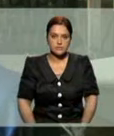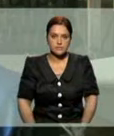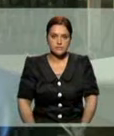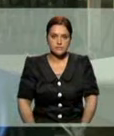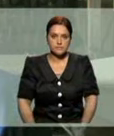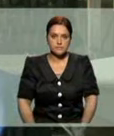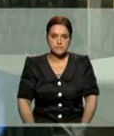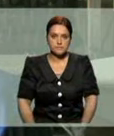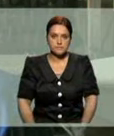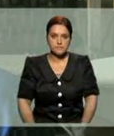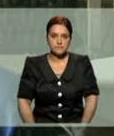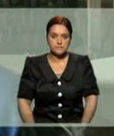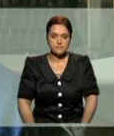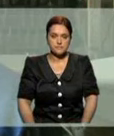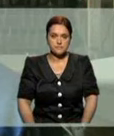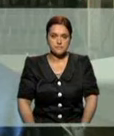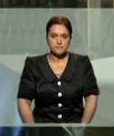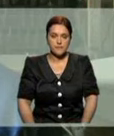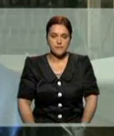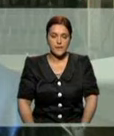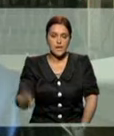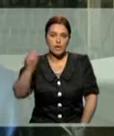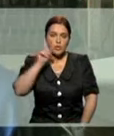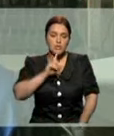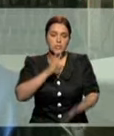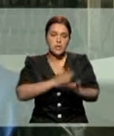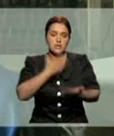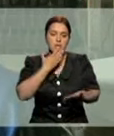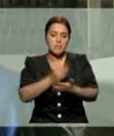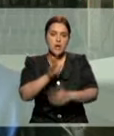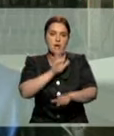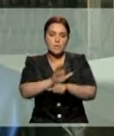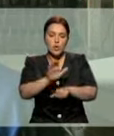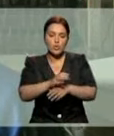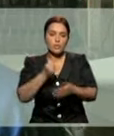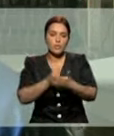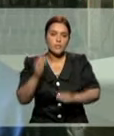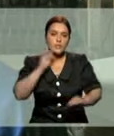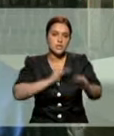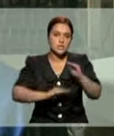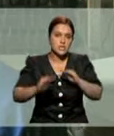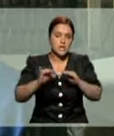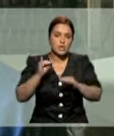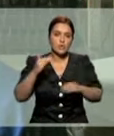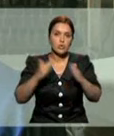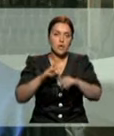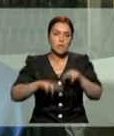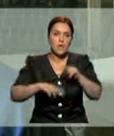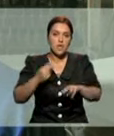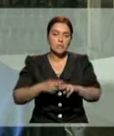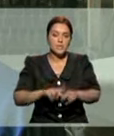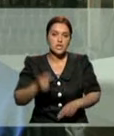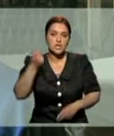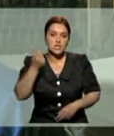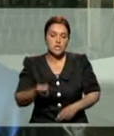выстроена логическая цепочка от производства до монтажа и сдачи под ключ, естественно, это дешевле. И мы контролируем